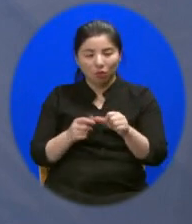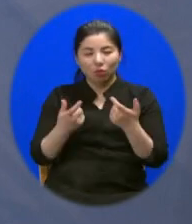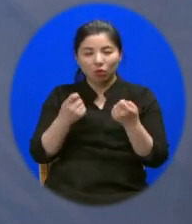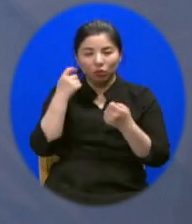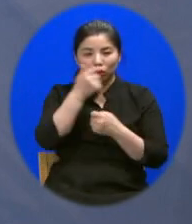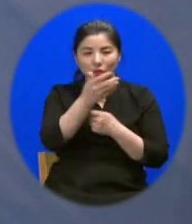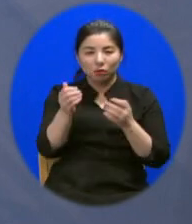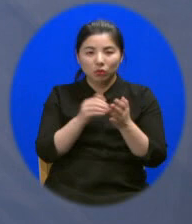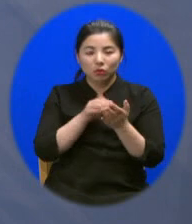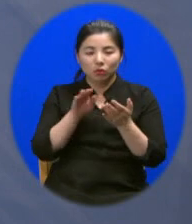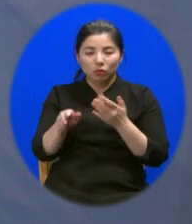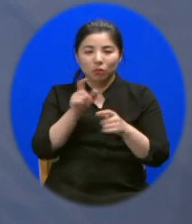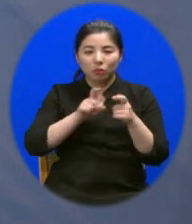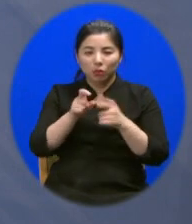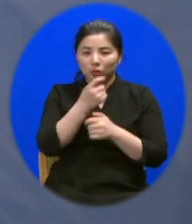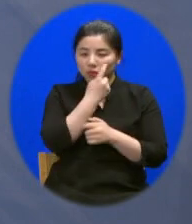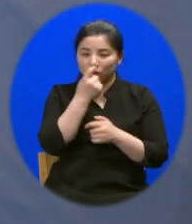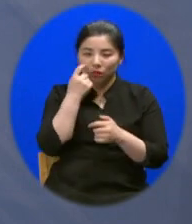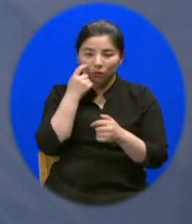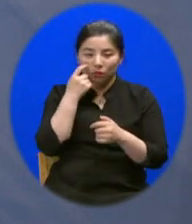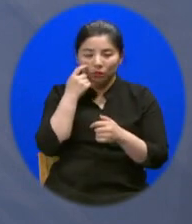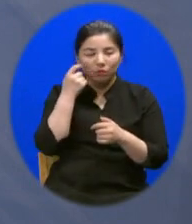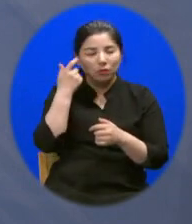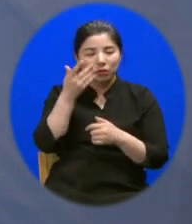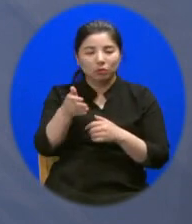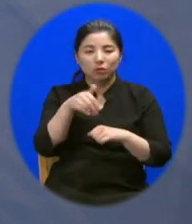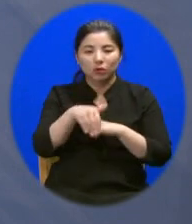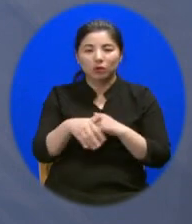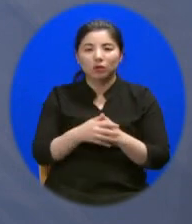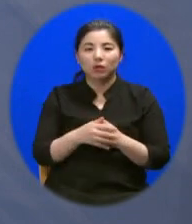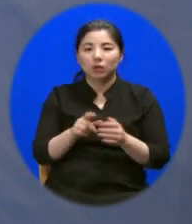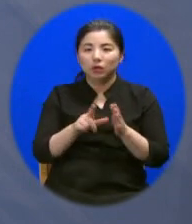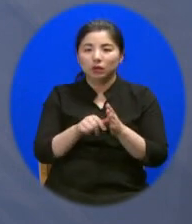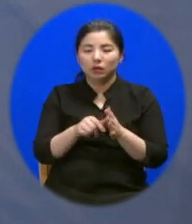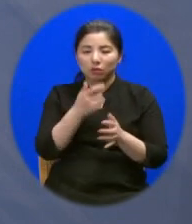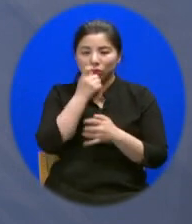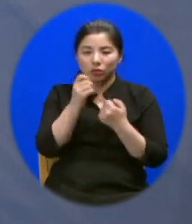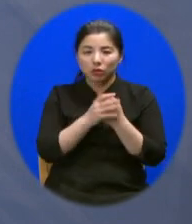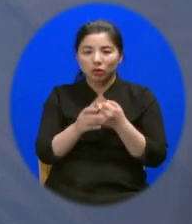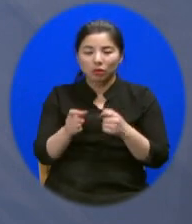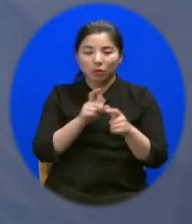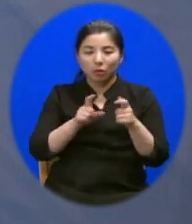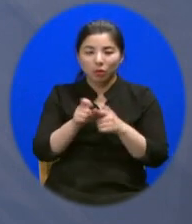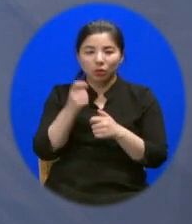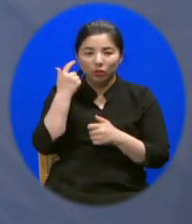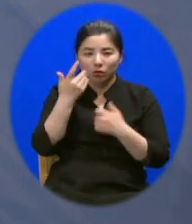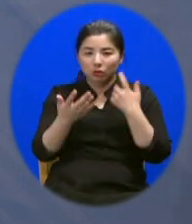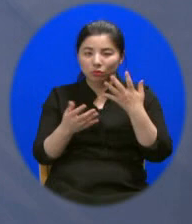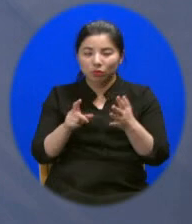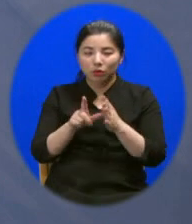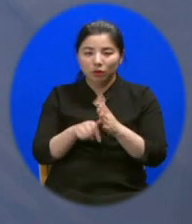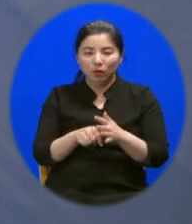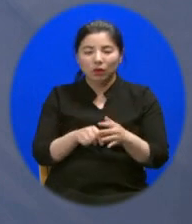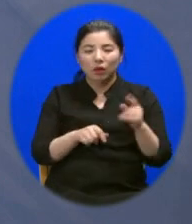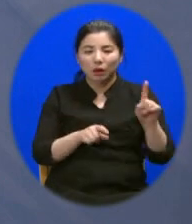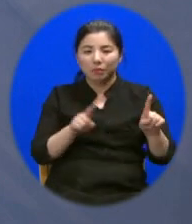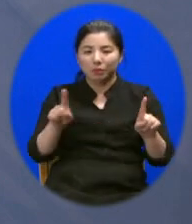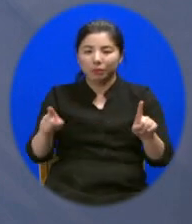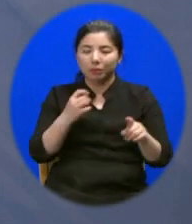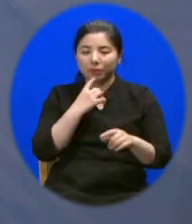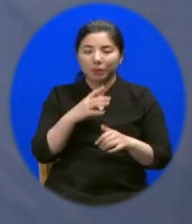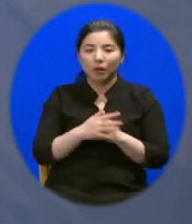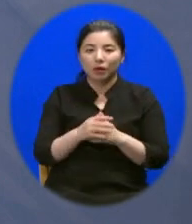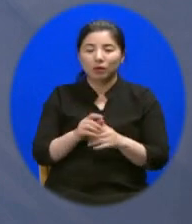후보자의 보충 쉬운 방식으로 진행 하도록 하겠습니다 시간 관계상 보 층 질문 뒤에는 번갈아서 한 번씩 드리는데요